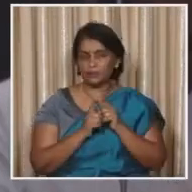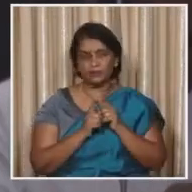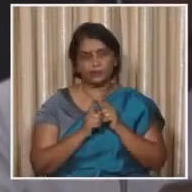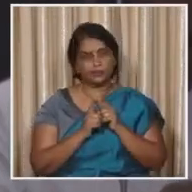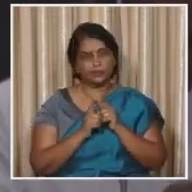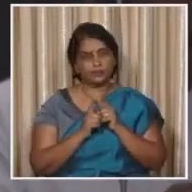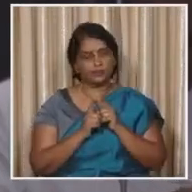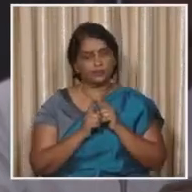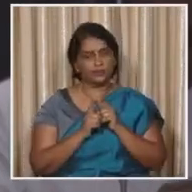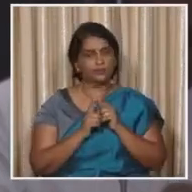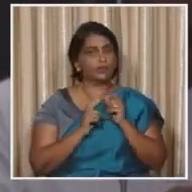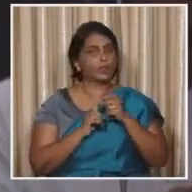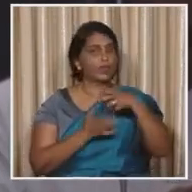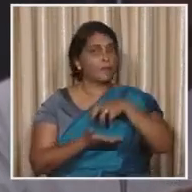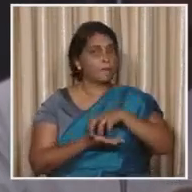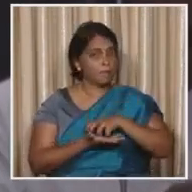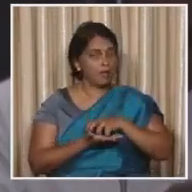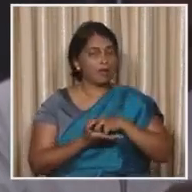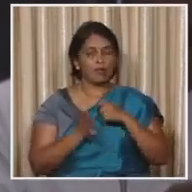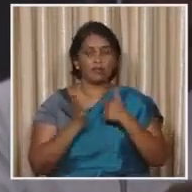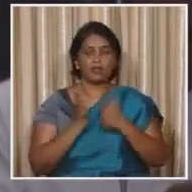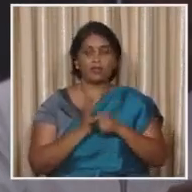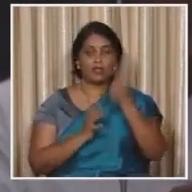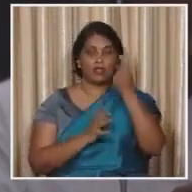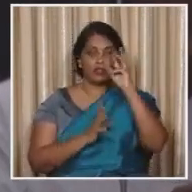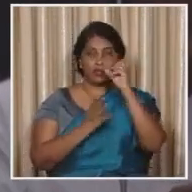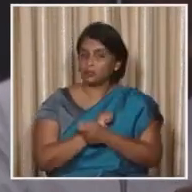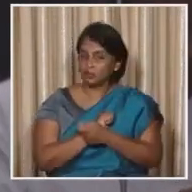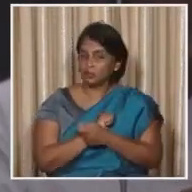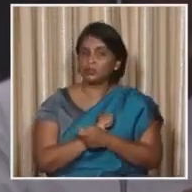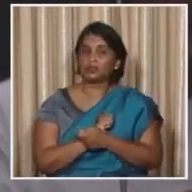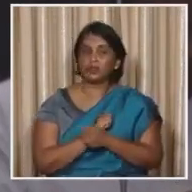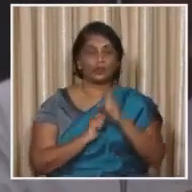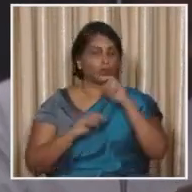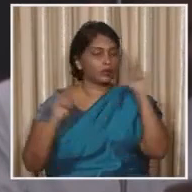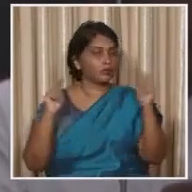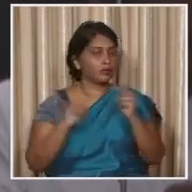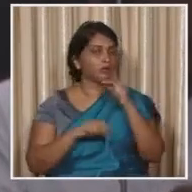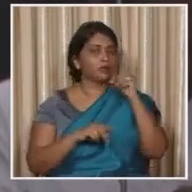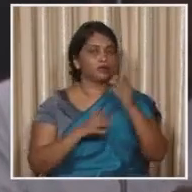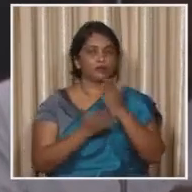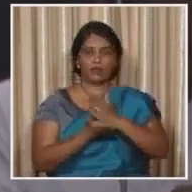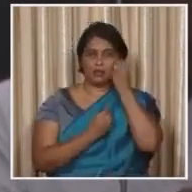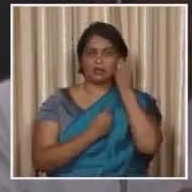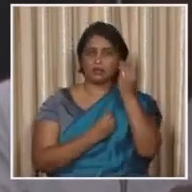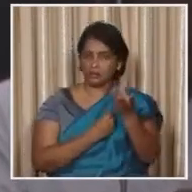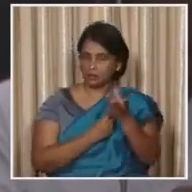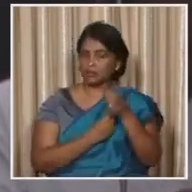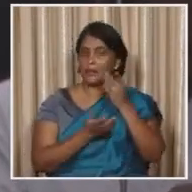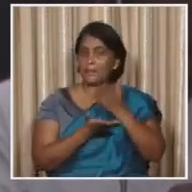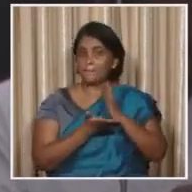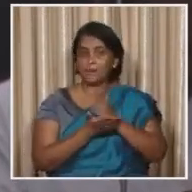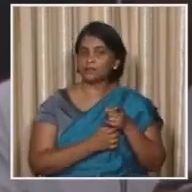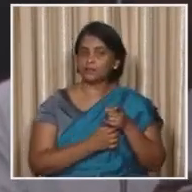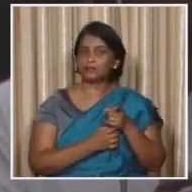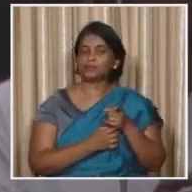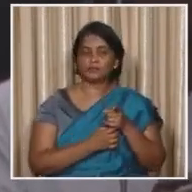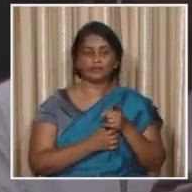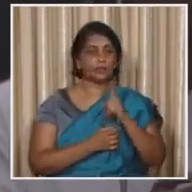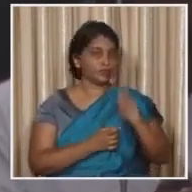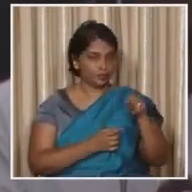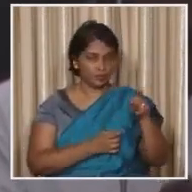තමයි පළාත් සභා පනත එහෙම නැත්තම් 13 වෙනි සංශෝධනය ආපු වෙලාවේ ශ්‍රේෂ්ඨාධිකරණය එදා බෙදුණු තීරණයක් දුන්නා. ඒ බෙදුණු තීරණයේදී